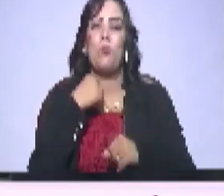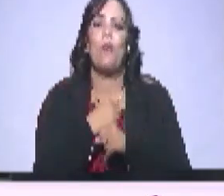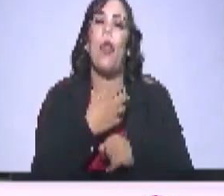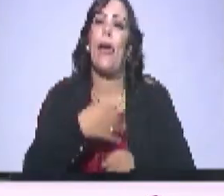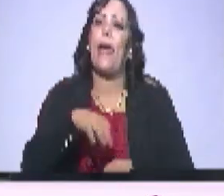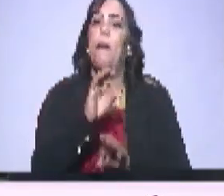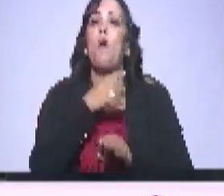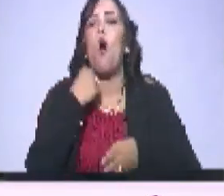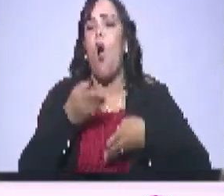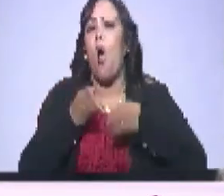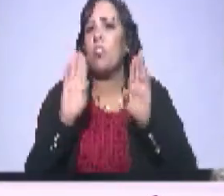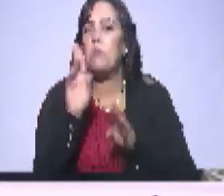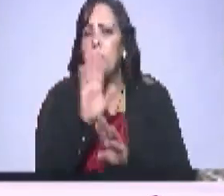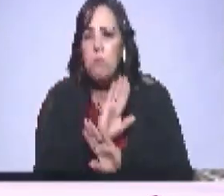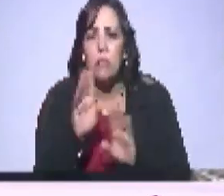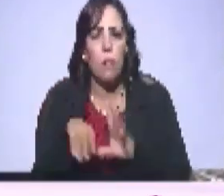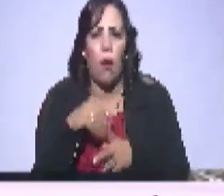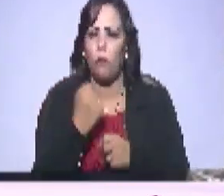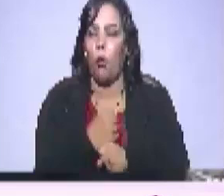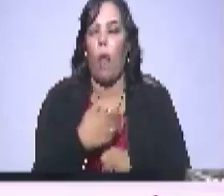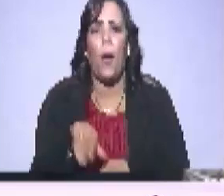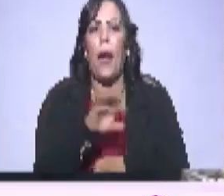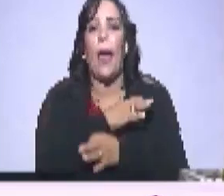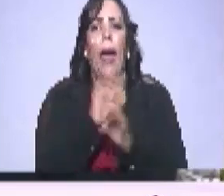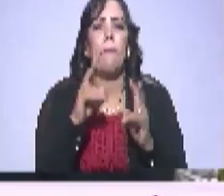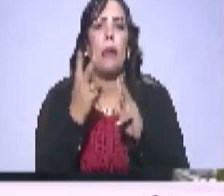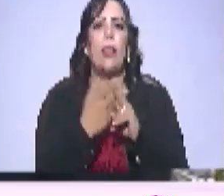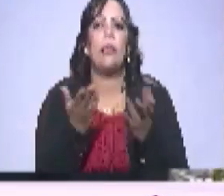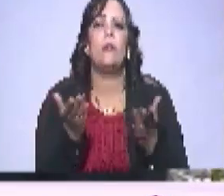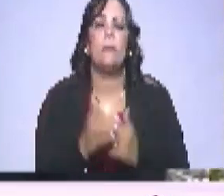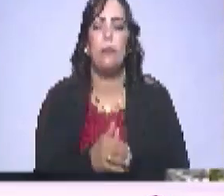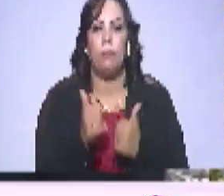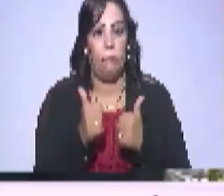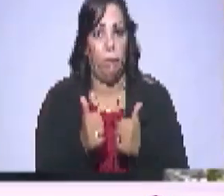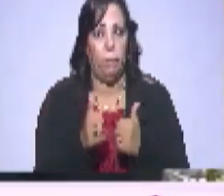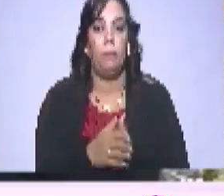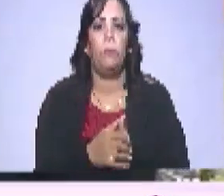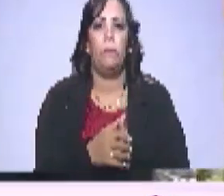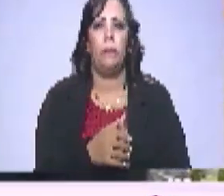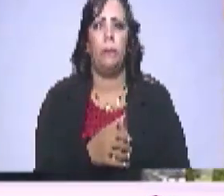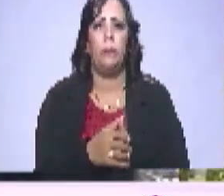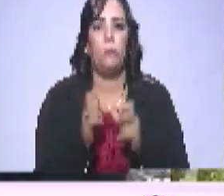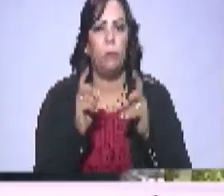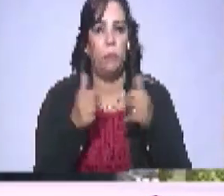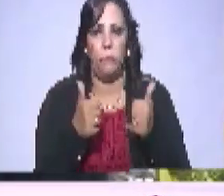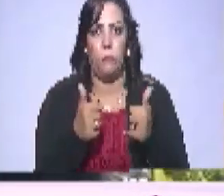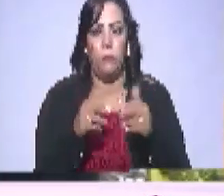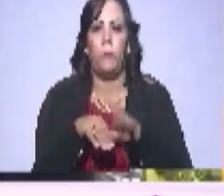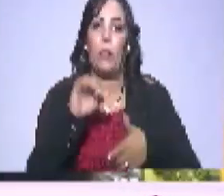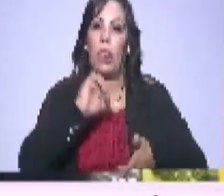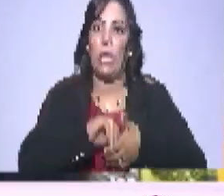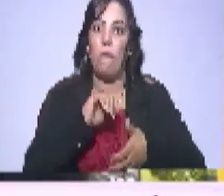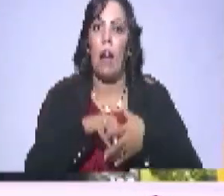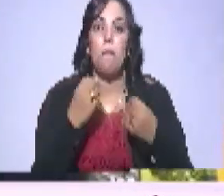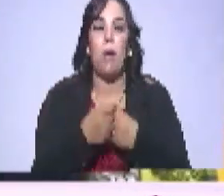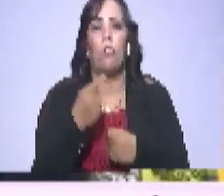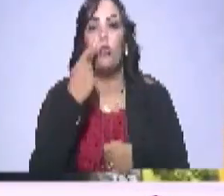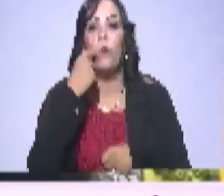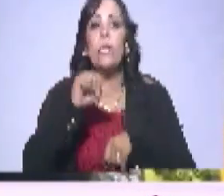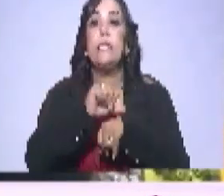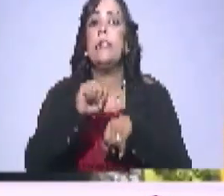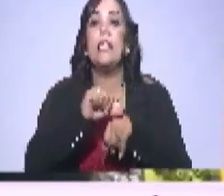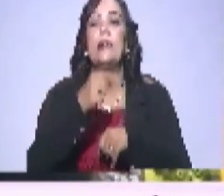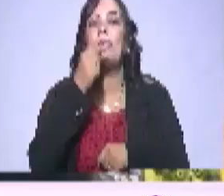مش خاص، واحنا بنشتغل كده لكل الناس زي ما احنا اتفقنا. خلاص زي ما اتفقنا دكتوره، هناخد شويه زيت